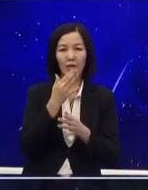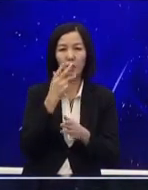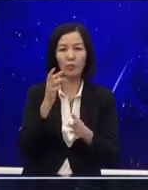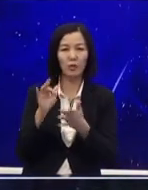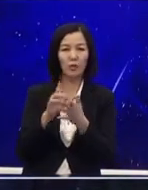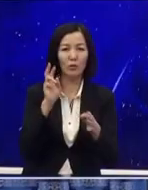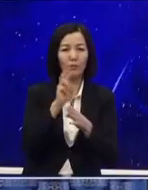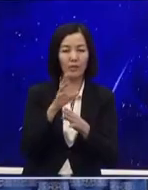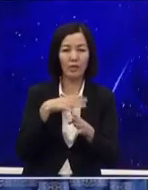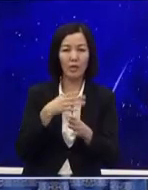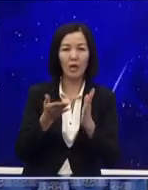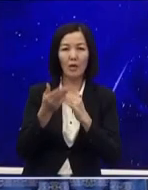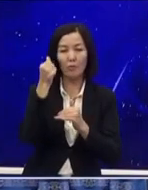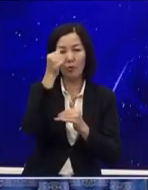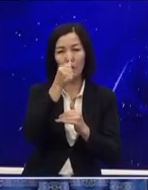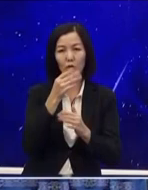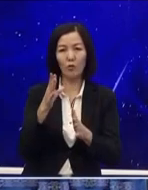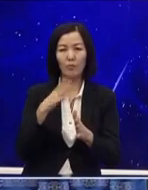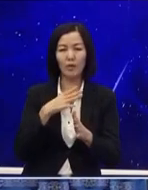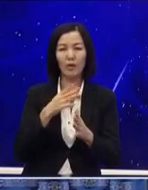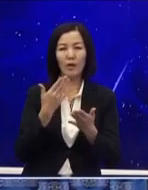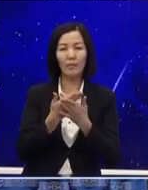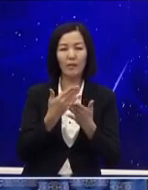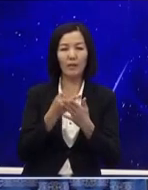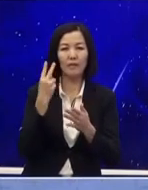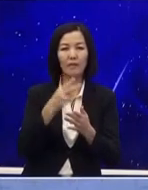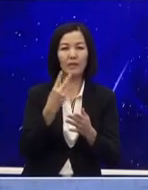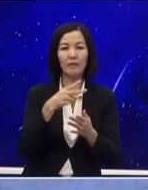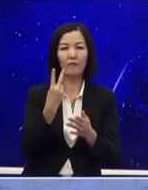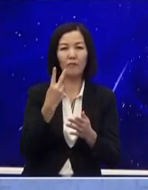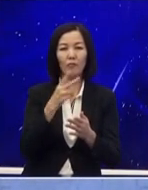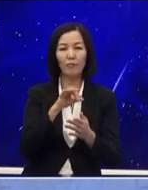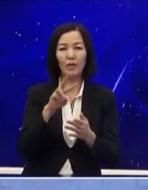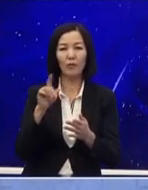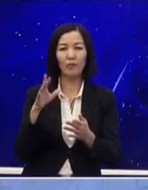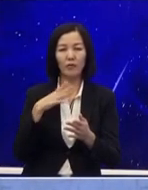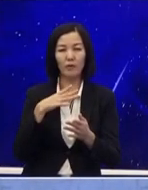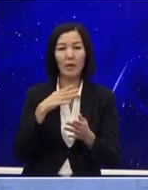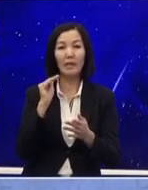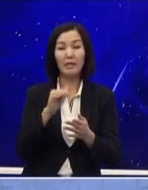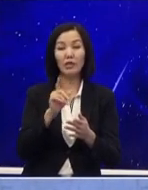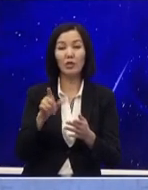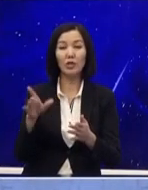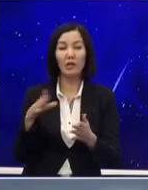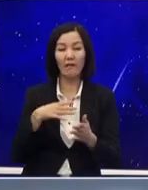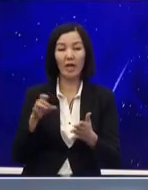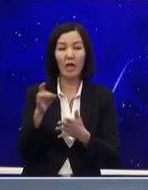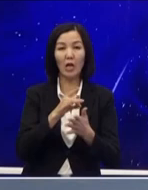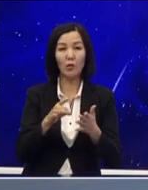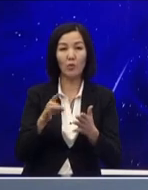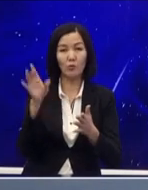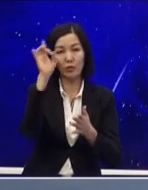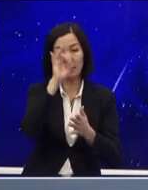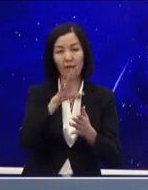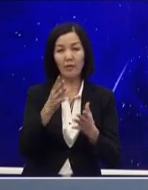туристов. Только за прошлый год здесь побывало порядка 22 тысяч отдыхающих. Но район славится не только этим. В